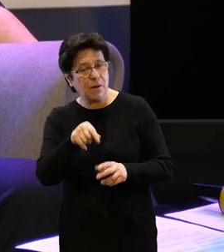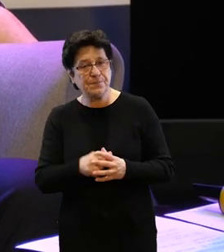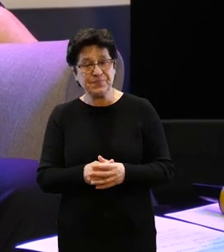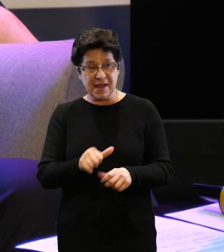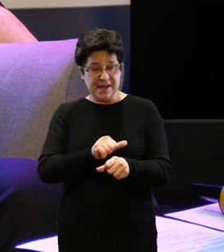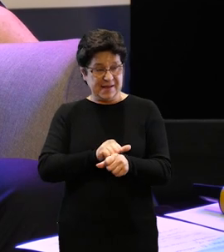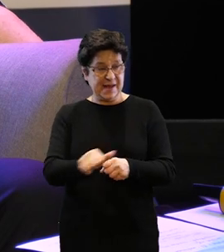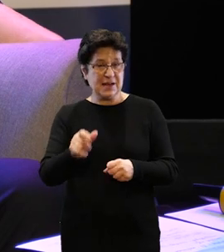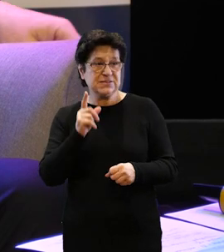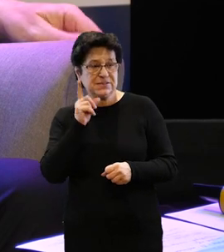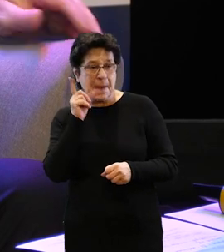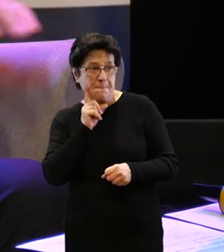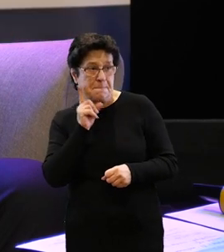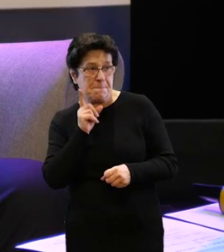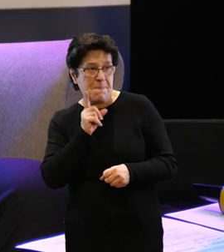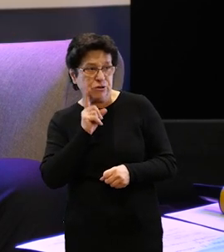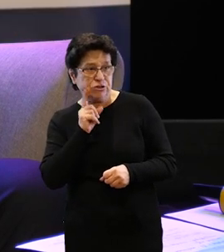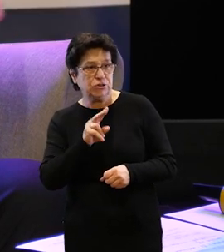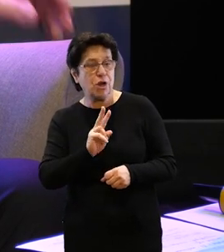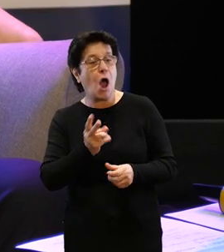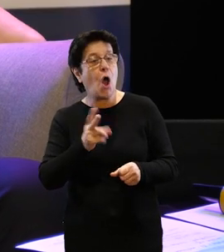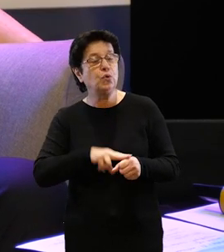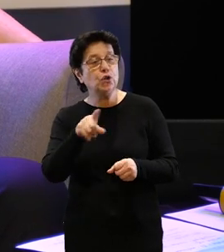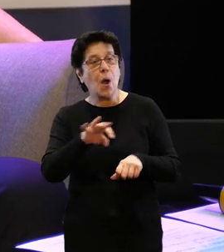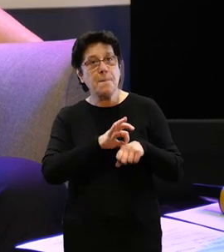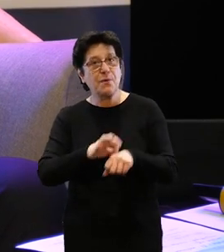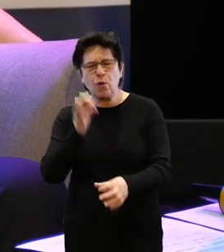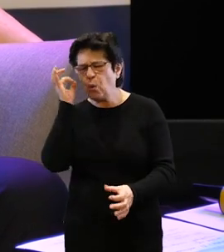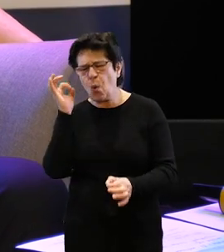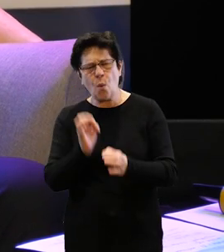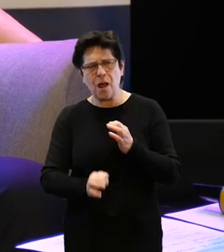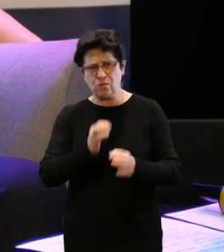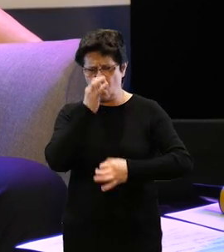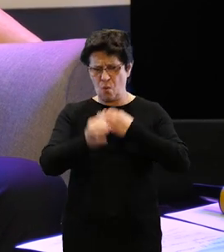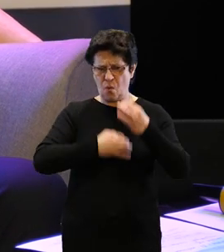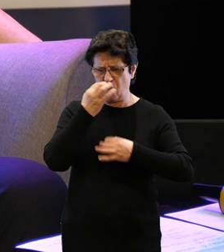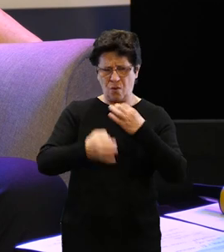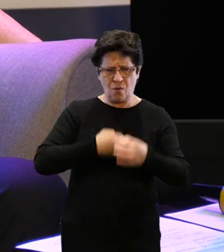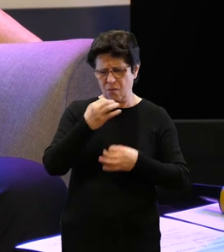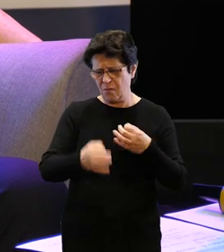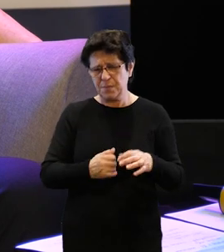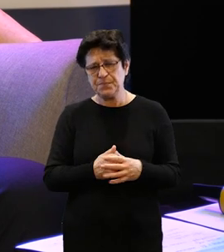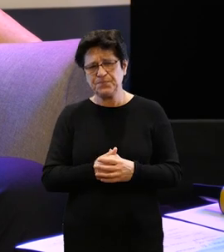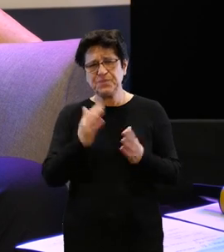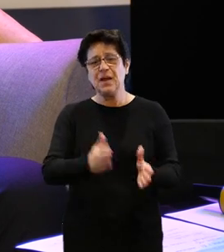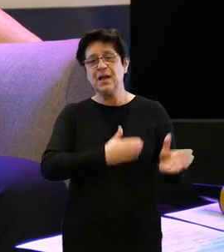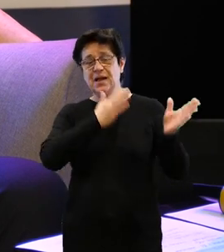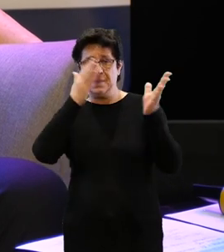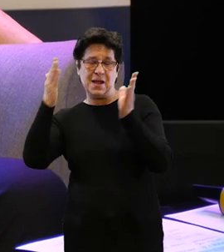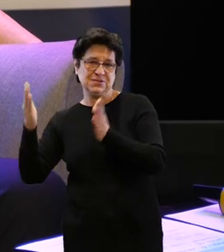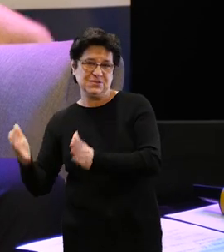pan który to prowadzi i bardzo dokładnie potrafi to powiedzieć znowu następny